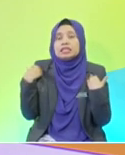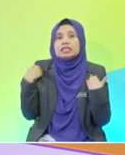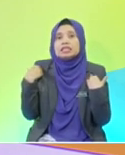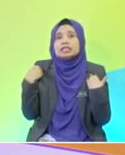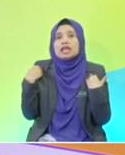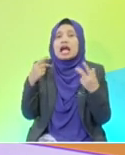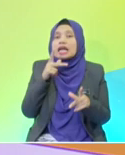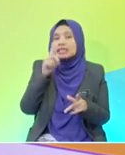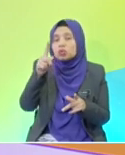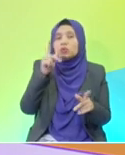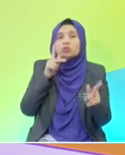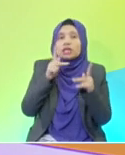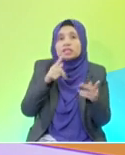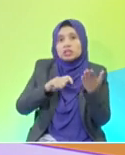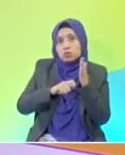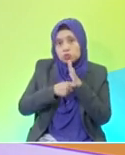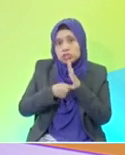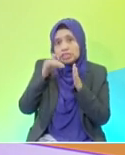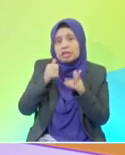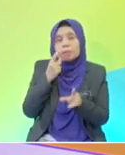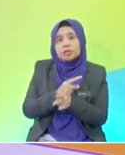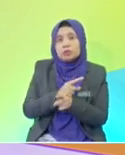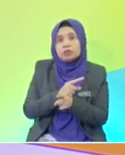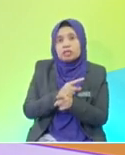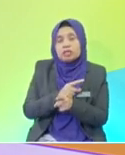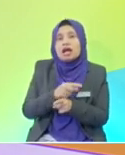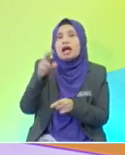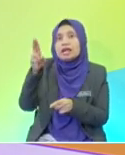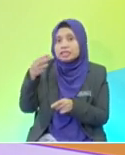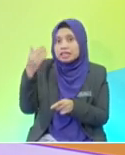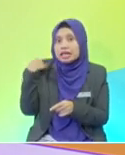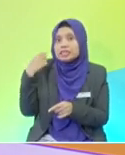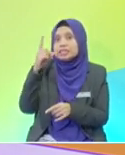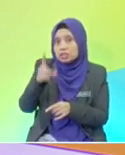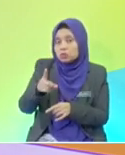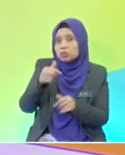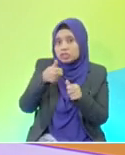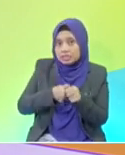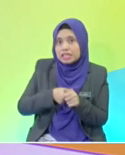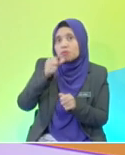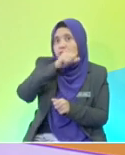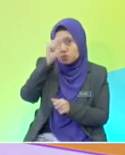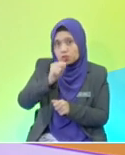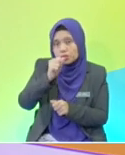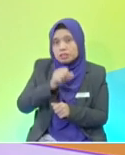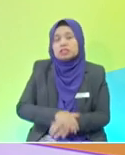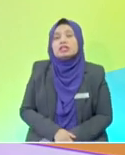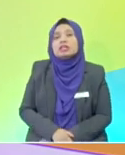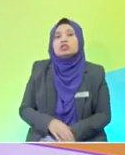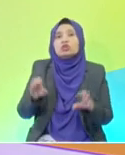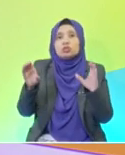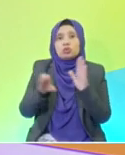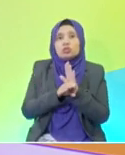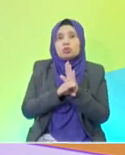kata kunci yang betul saja di mana jawabannya hanya satu saja di dalam setiap soal Oke sebagai contoh